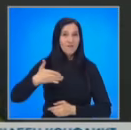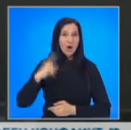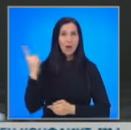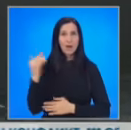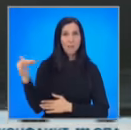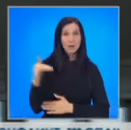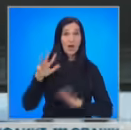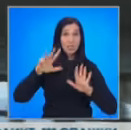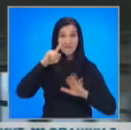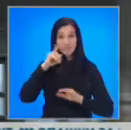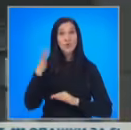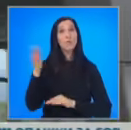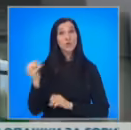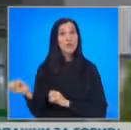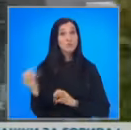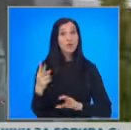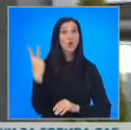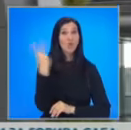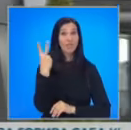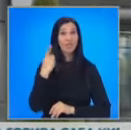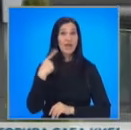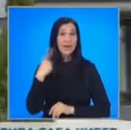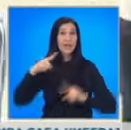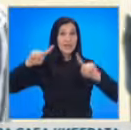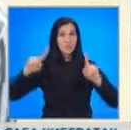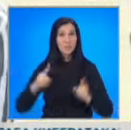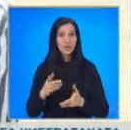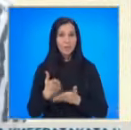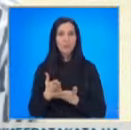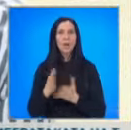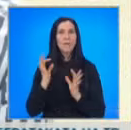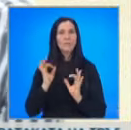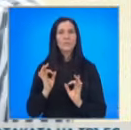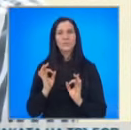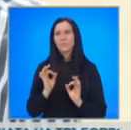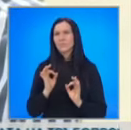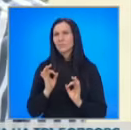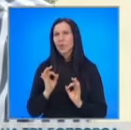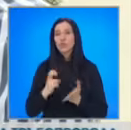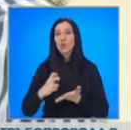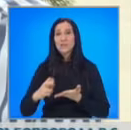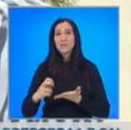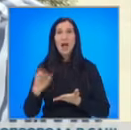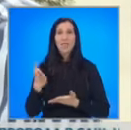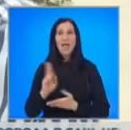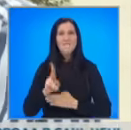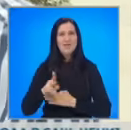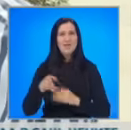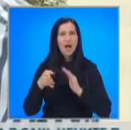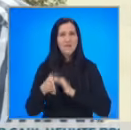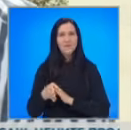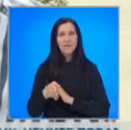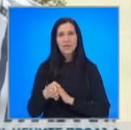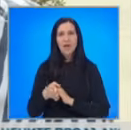минути, след нея са изпратени още две линейки на спешна помощ. Аз тък му излизах от метрото, те тък му влизаха вътре. Така?